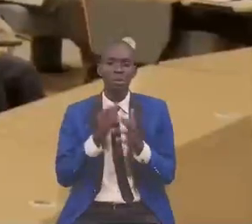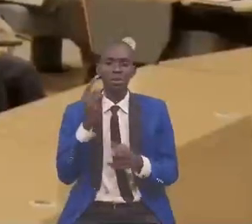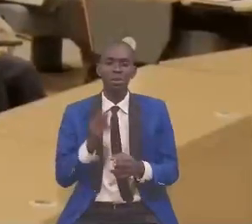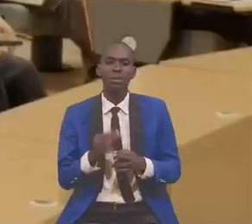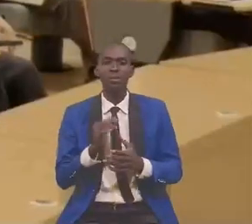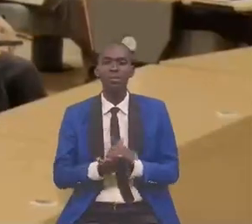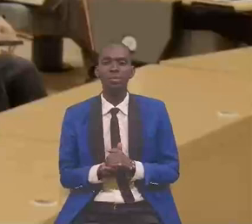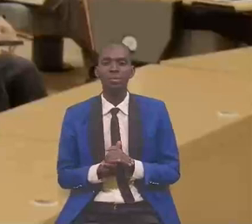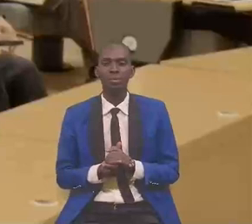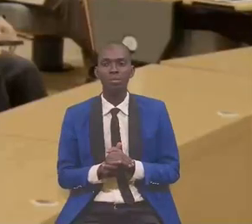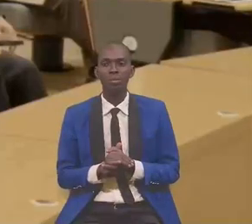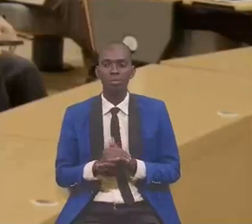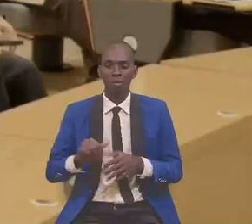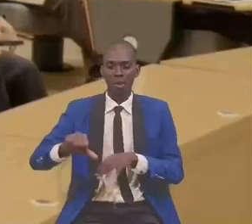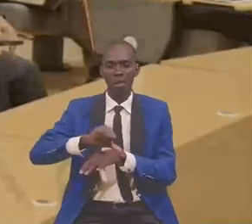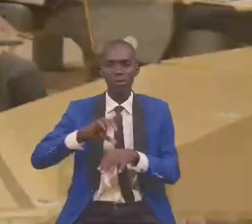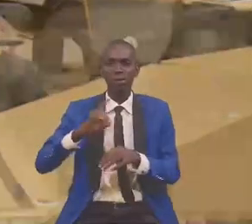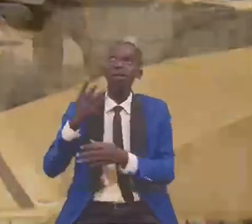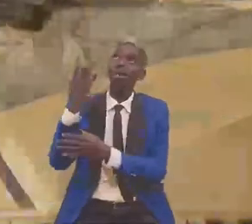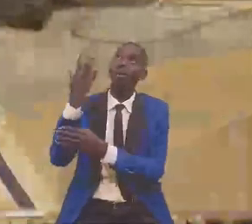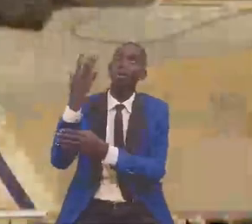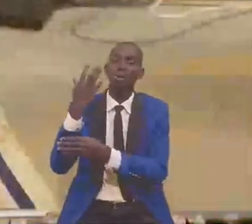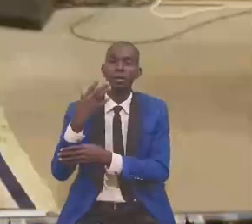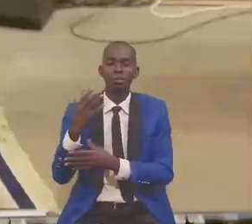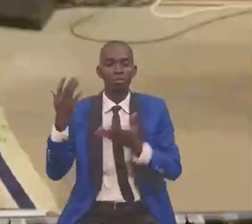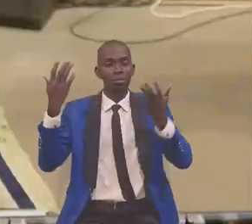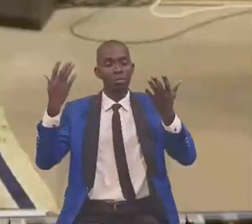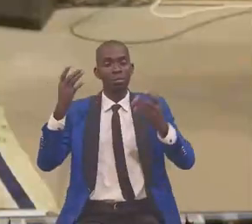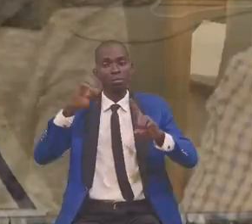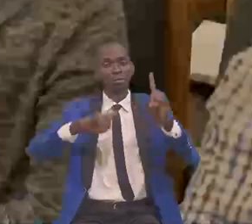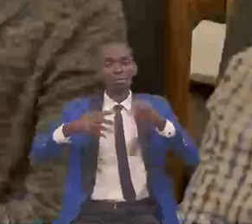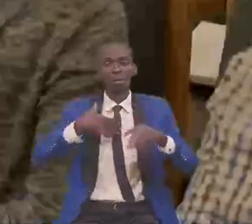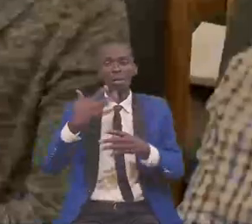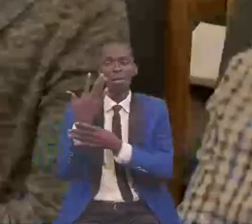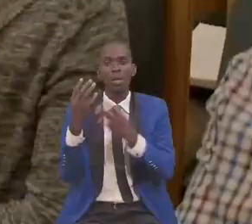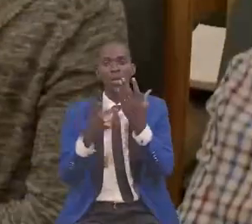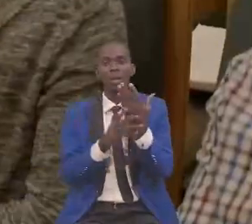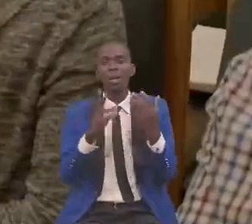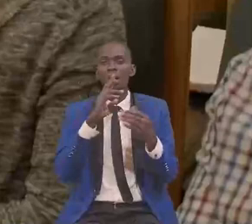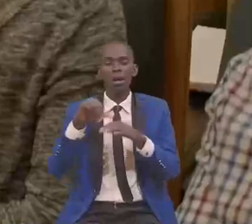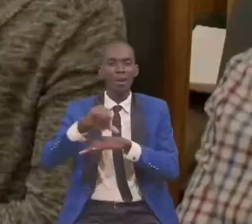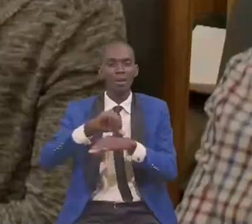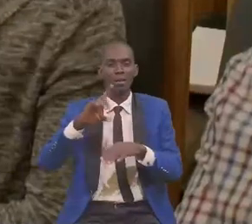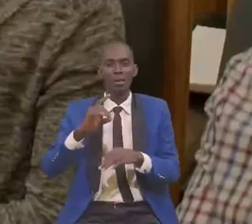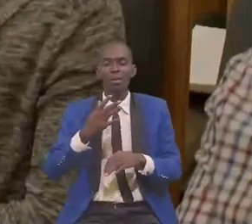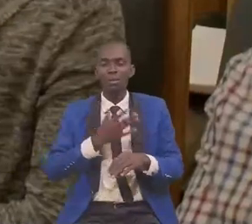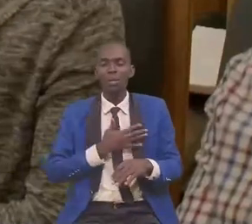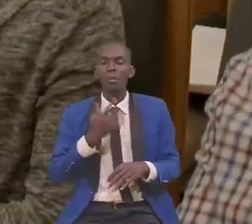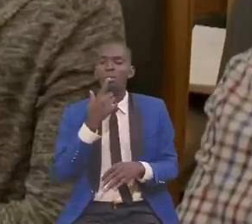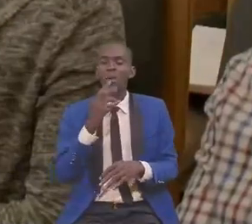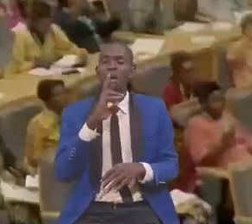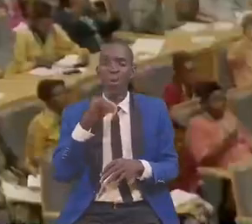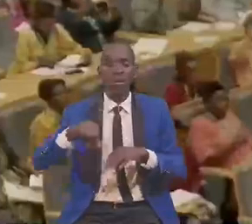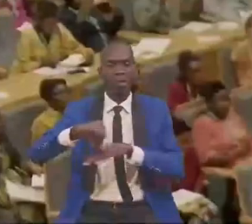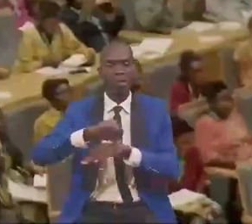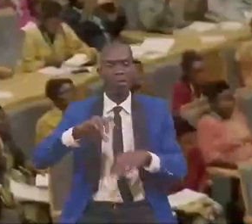Les mains ointes. Mes mains sont ointes. Ma bouche est ointe. Ma